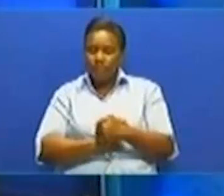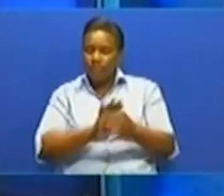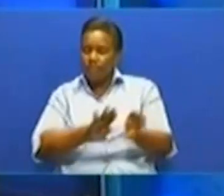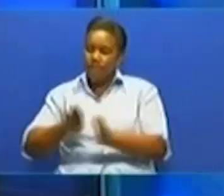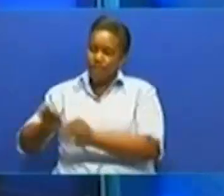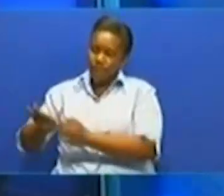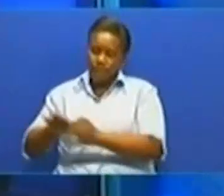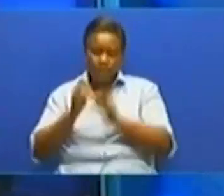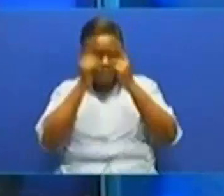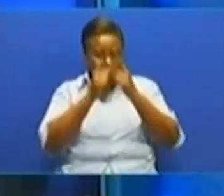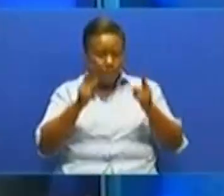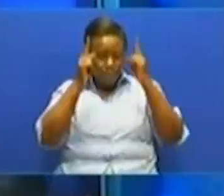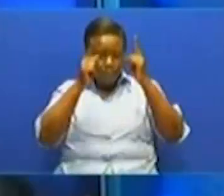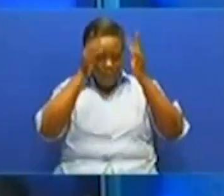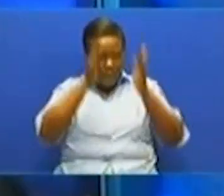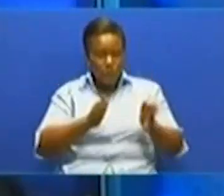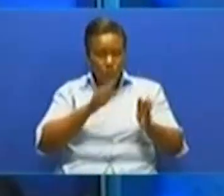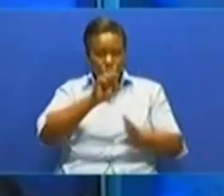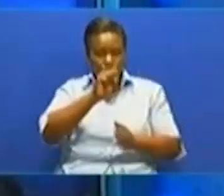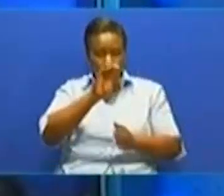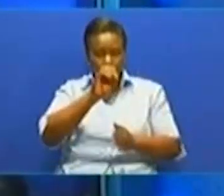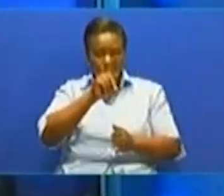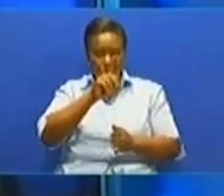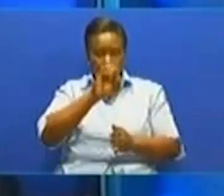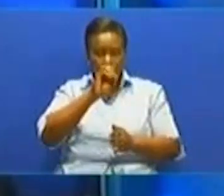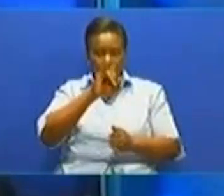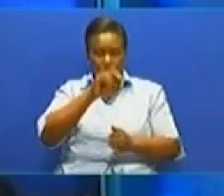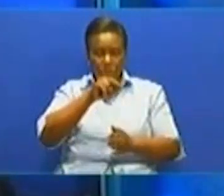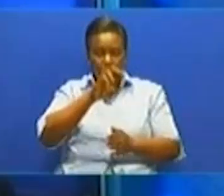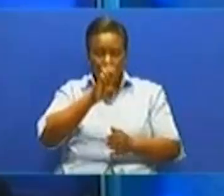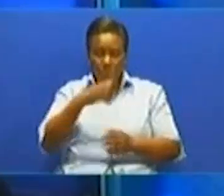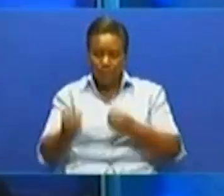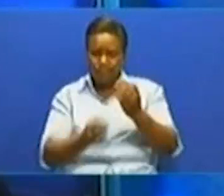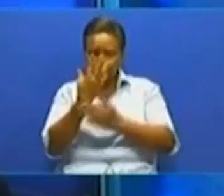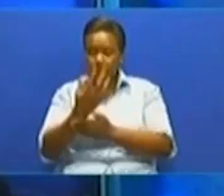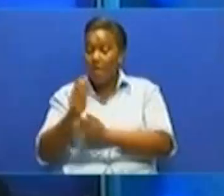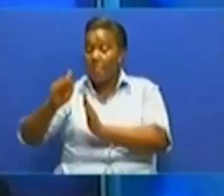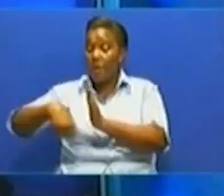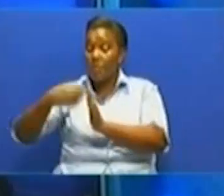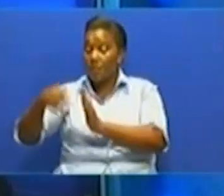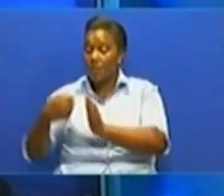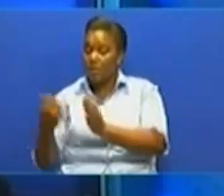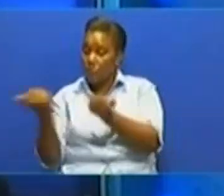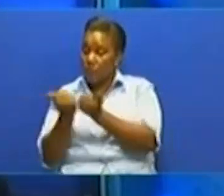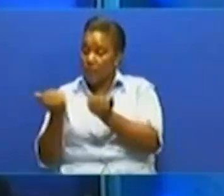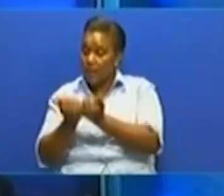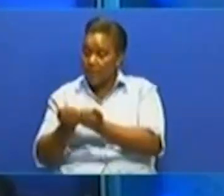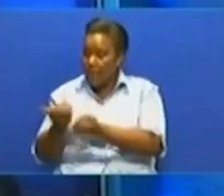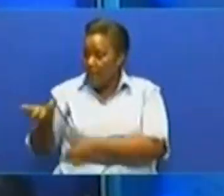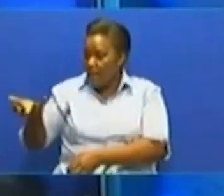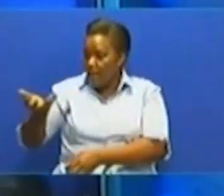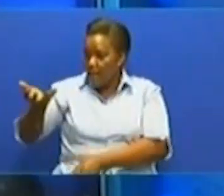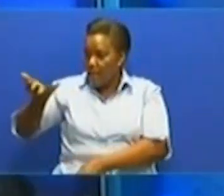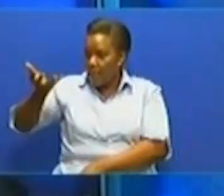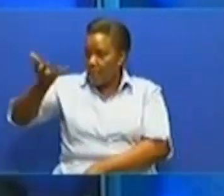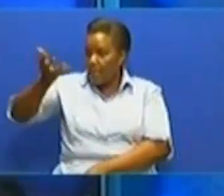kikuu cha Sokoine cha kilimo SUA kimezindua mtambo utakaotumika kuzalisha gesi ya nitrogen itakayosaidia kuhifadhi